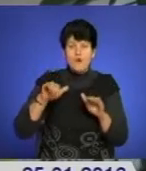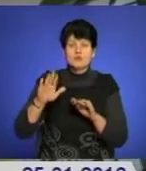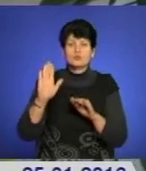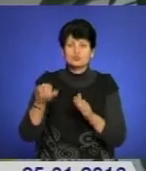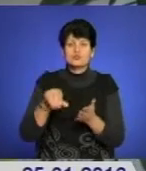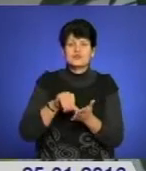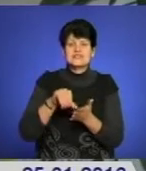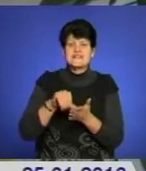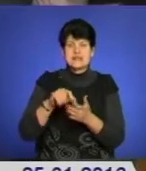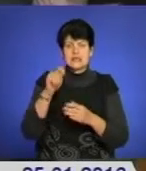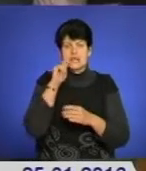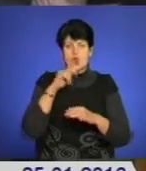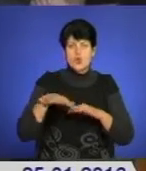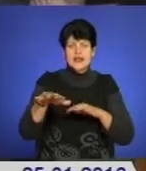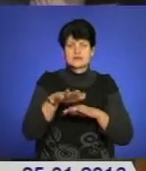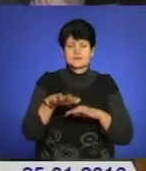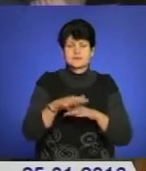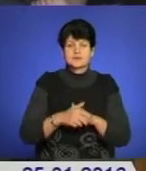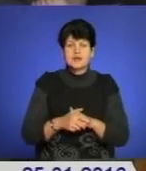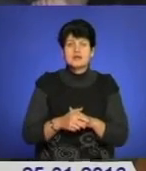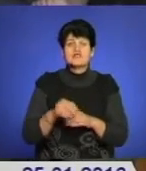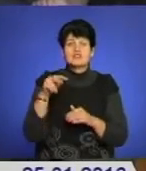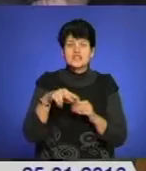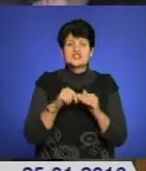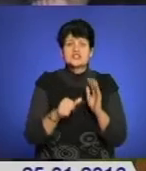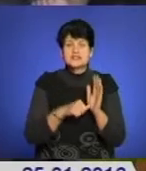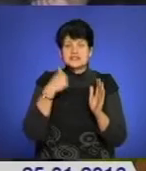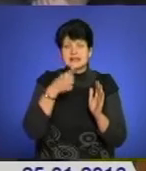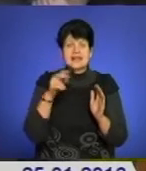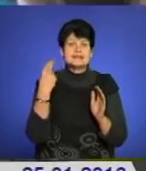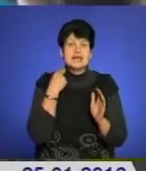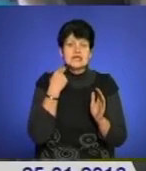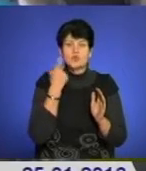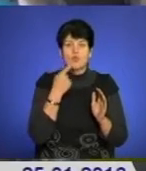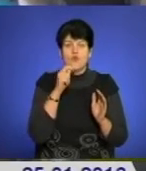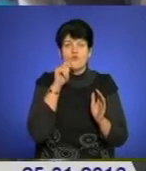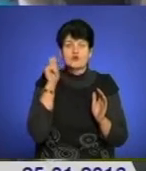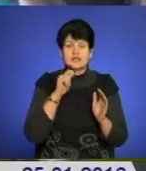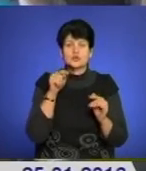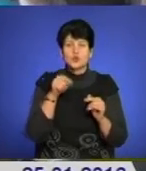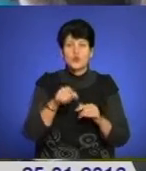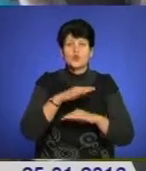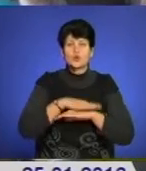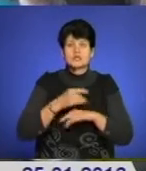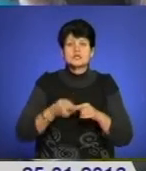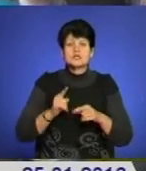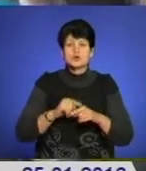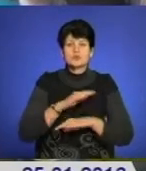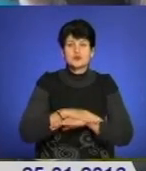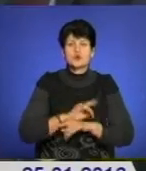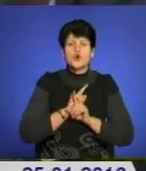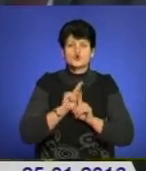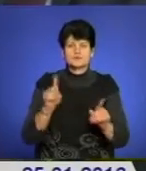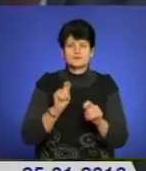на всеукраїнському рівні. 2016 рік англійської мови в Україні. Відтак, уроки з цього предмету під особливою